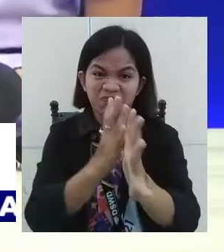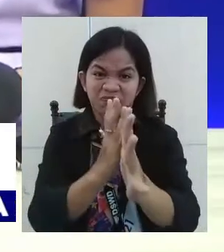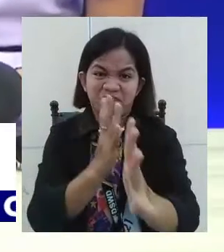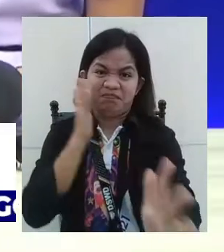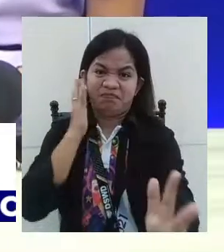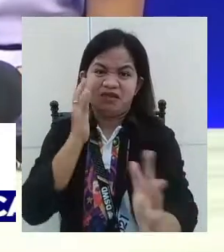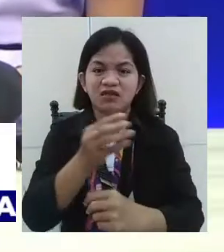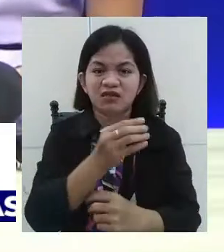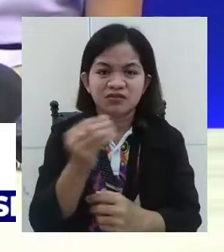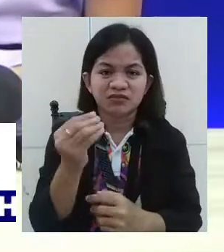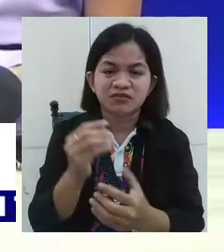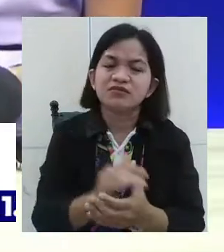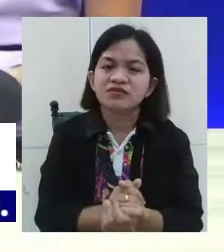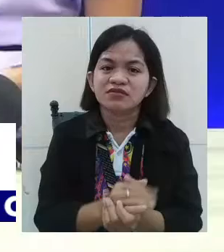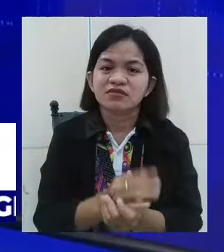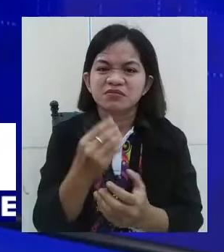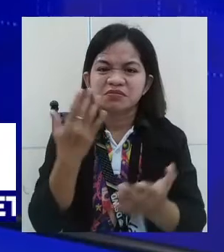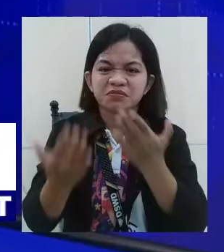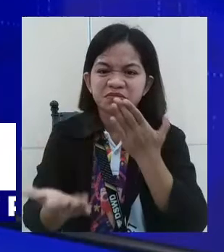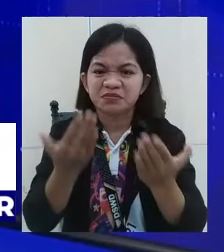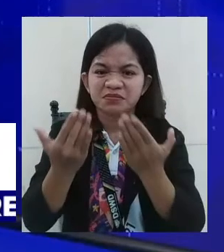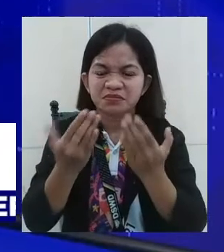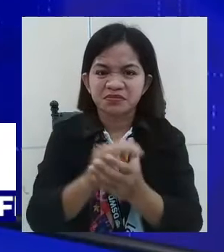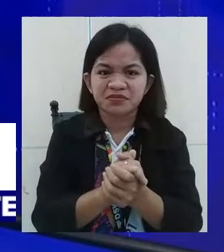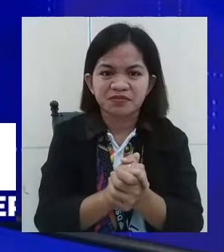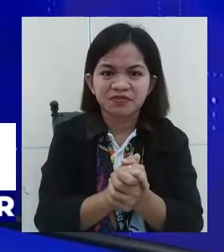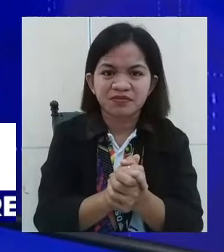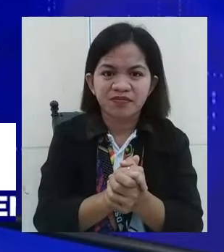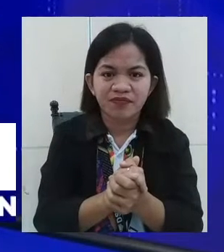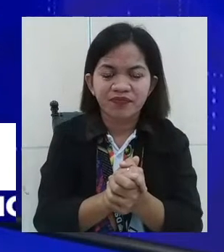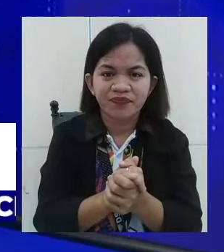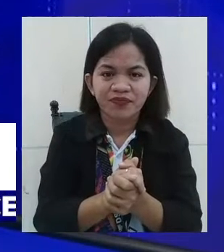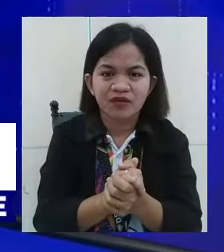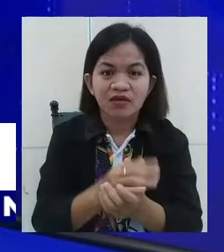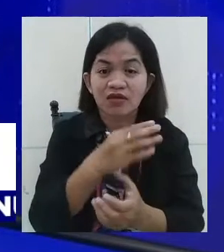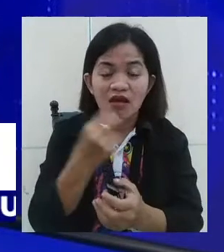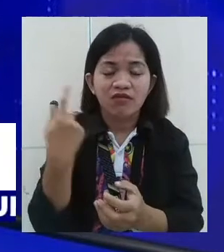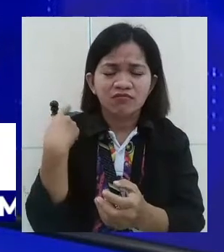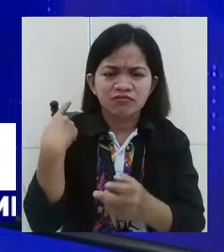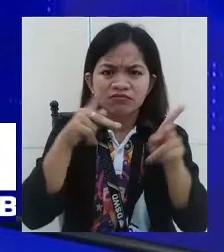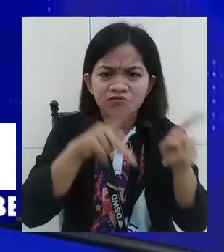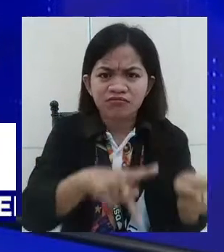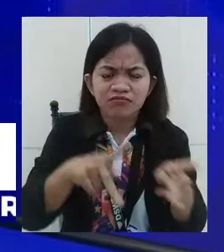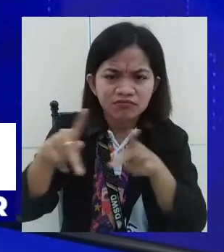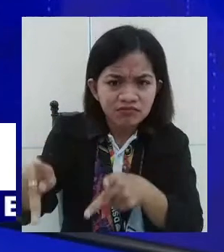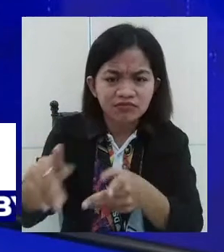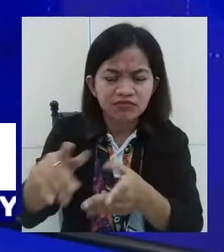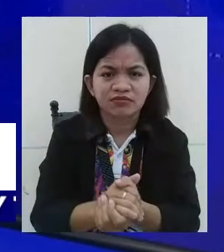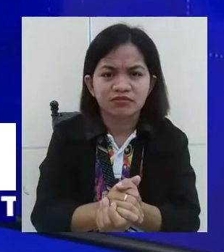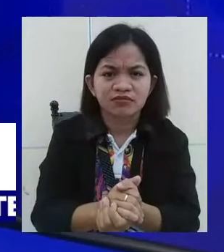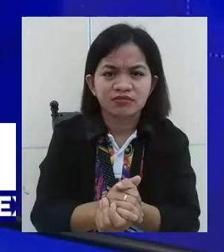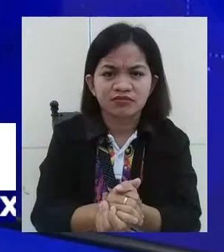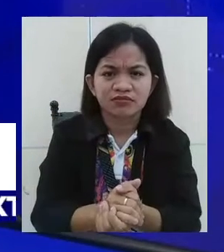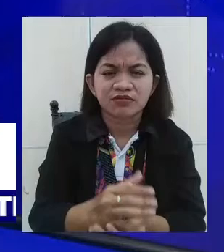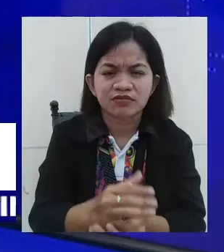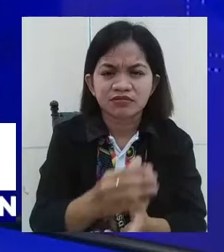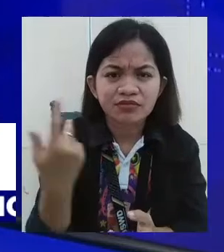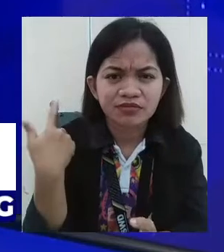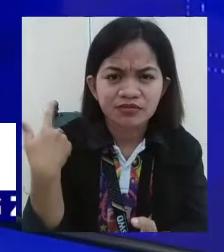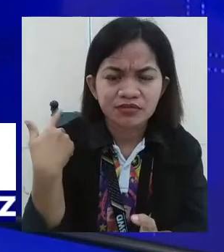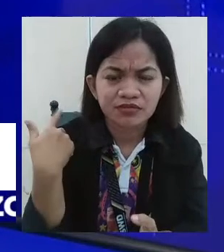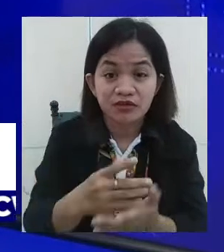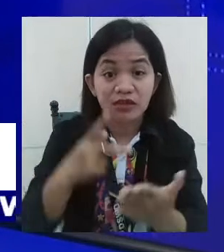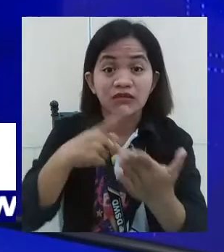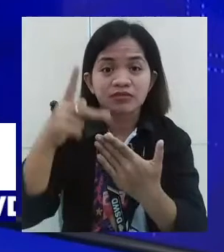siguro talagang doon pa lang sa planning ng pagbuo ng programa, dapat kasama